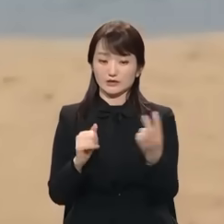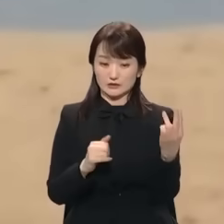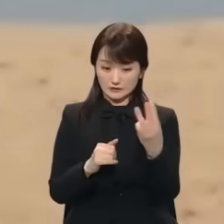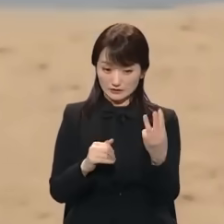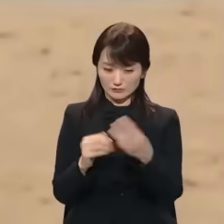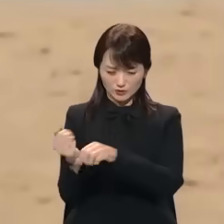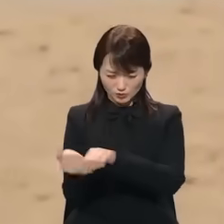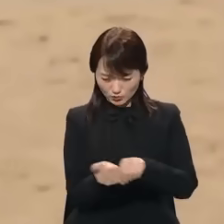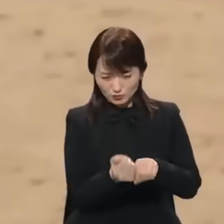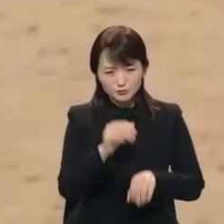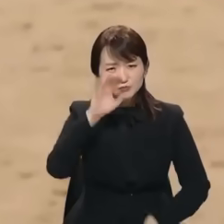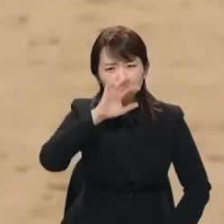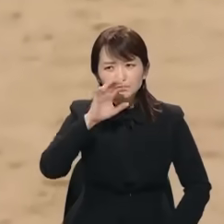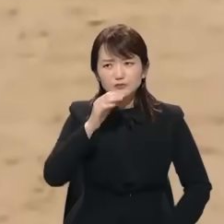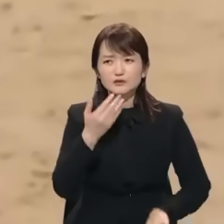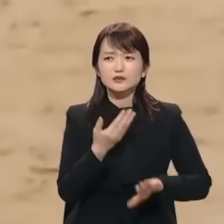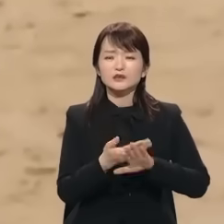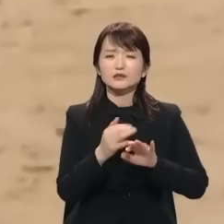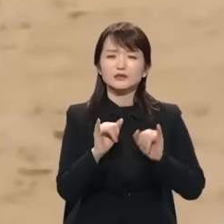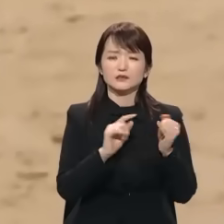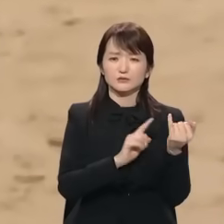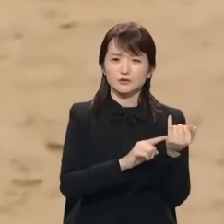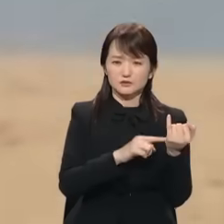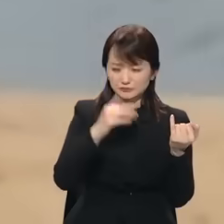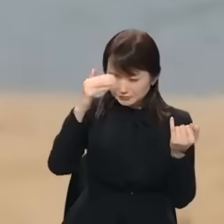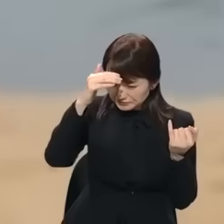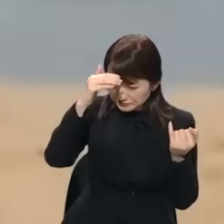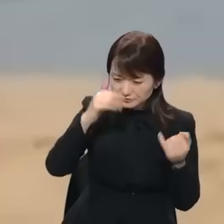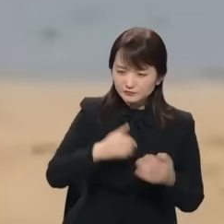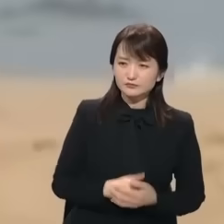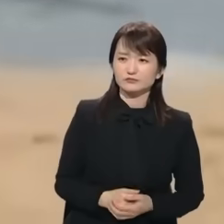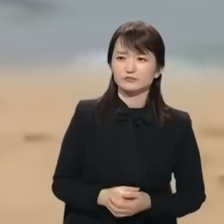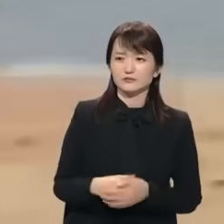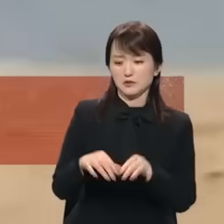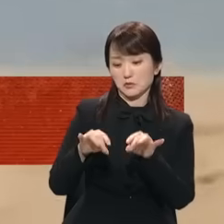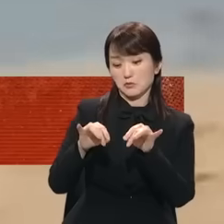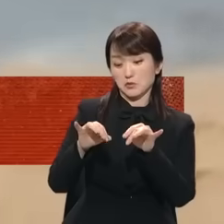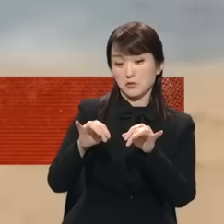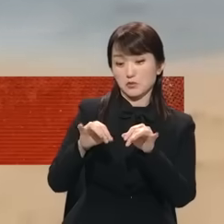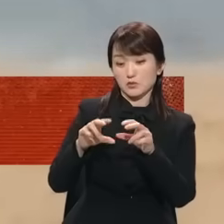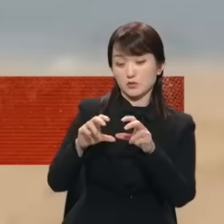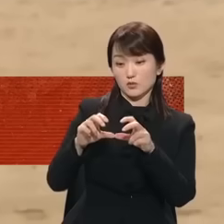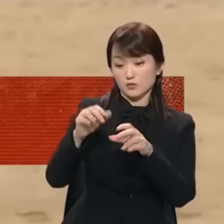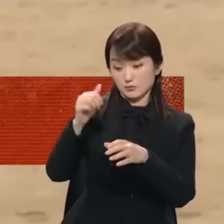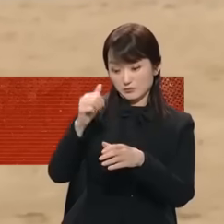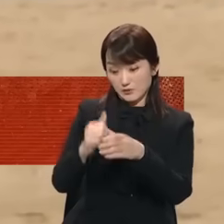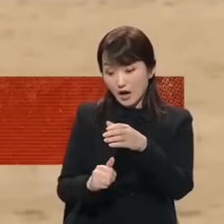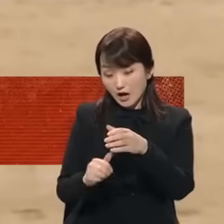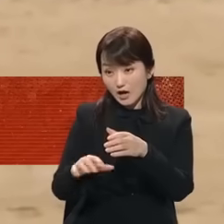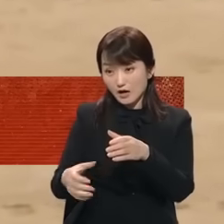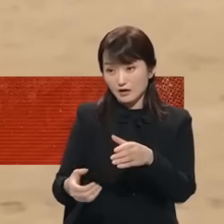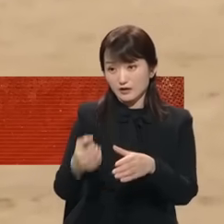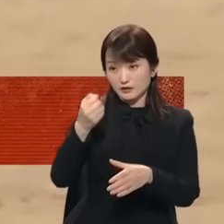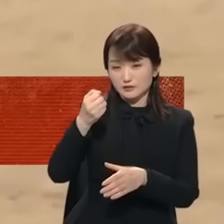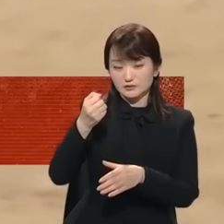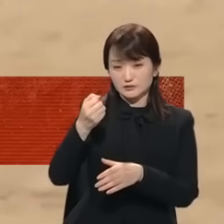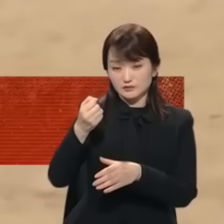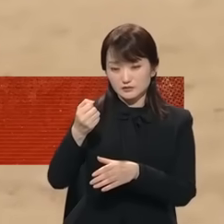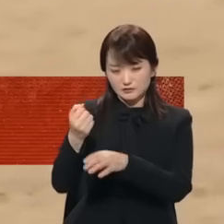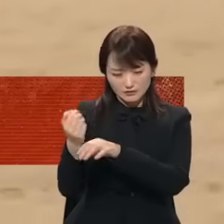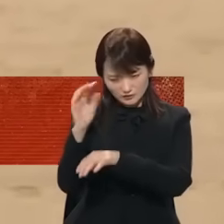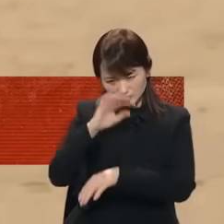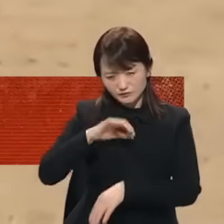있는 것으로 보이고 다른 여성은 구경을 했다라고 하는데 그 아마 모래에 빠진 공 꺼내는 연습을 하는 거 같아요 하지만 지금 보시는